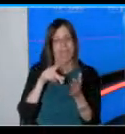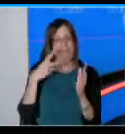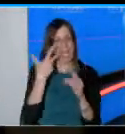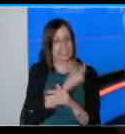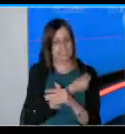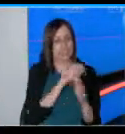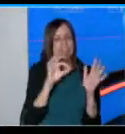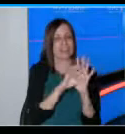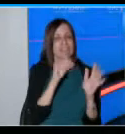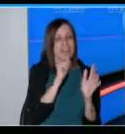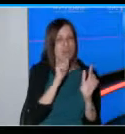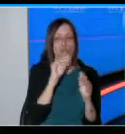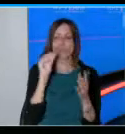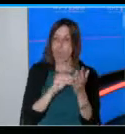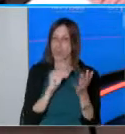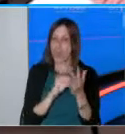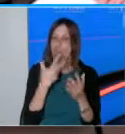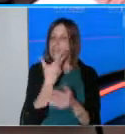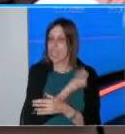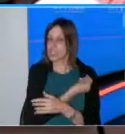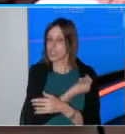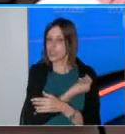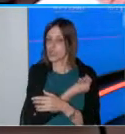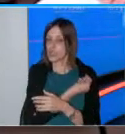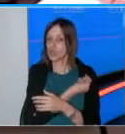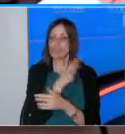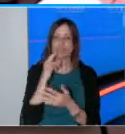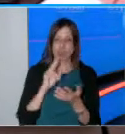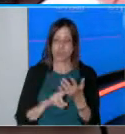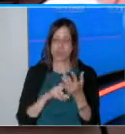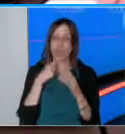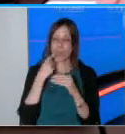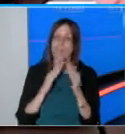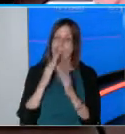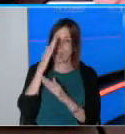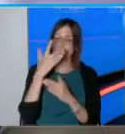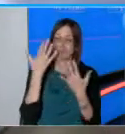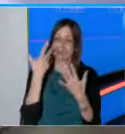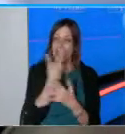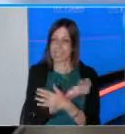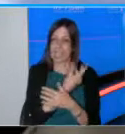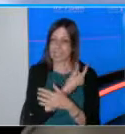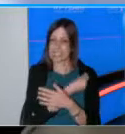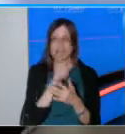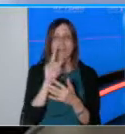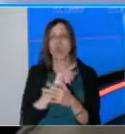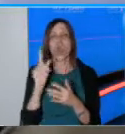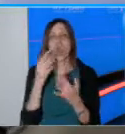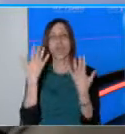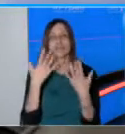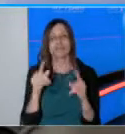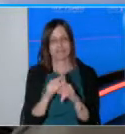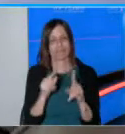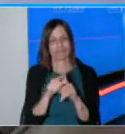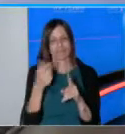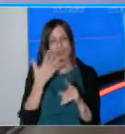הירוק ועדיין לא התחסנו. הקופות מדווחות על עלייה במספר המתחסנים, אבל זה לא מגיע למספרים שלנו. אוקיי, אז